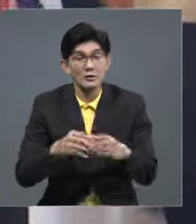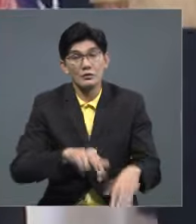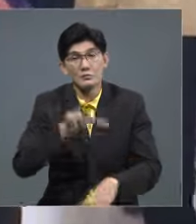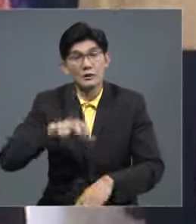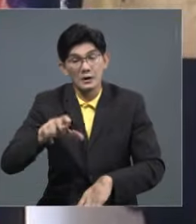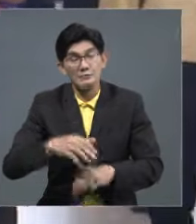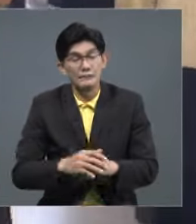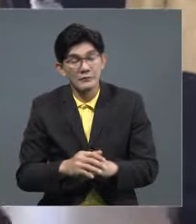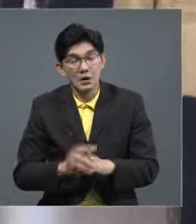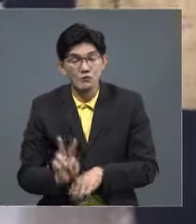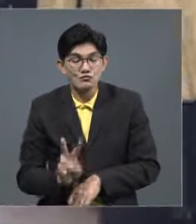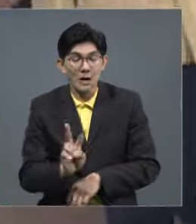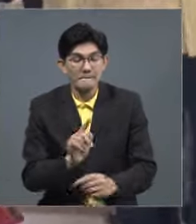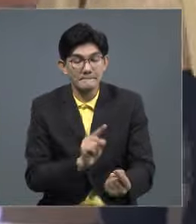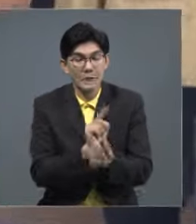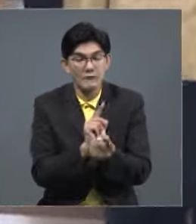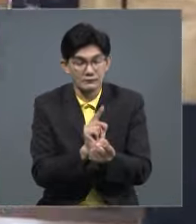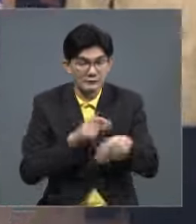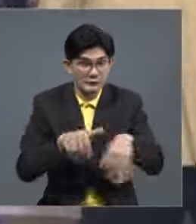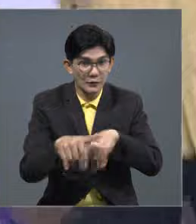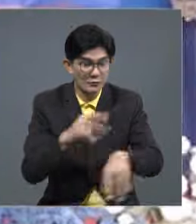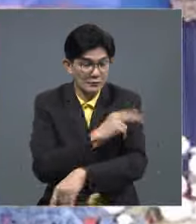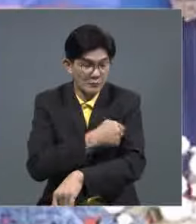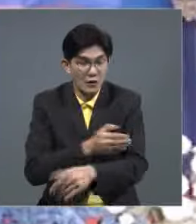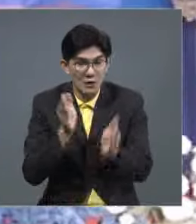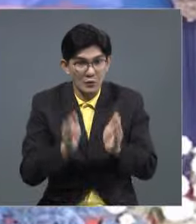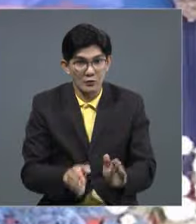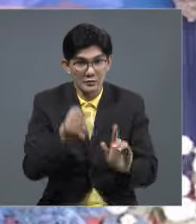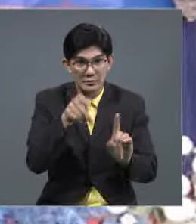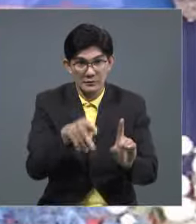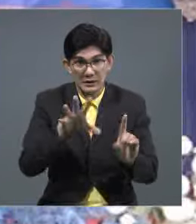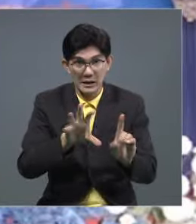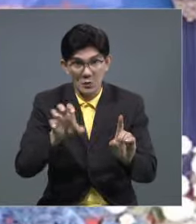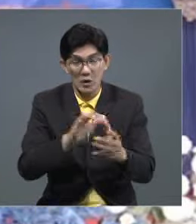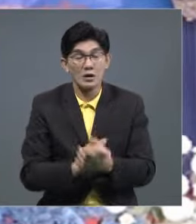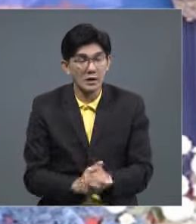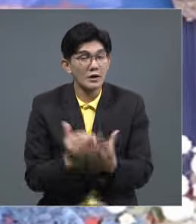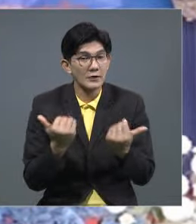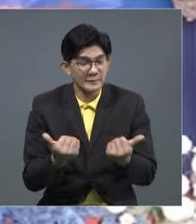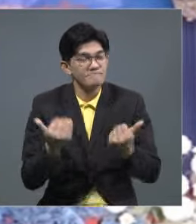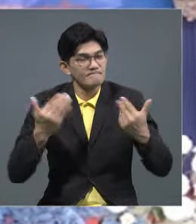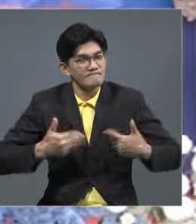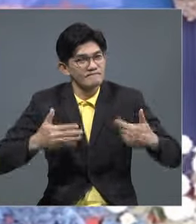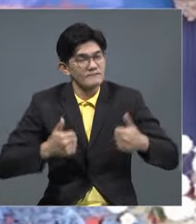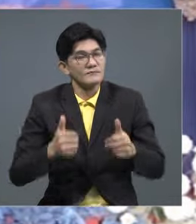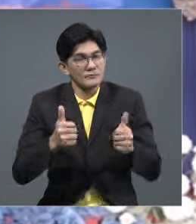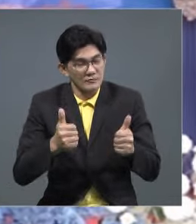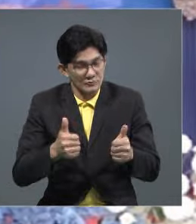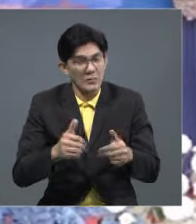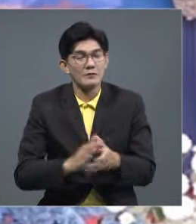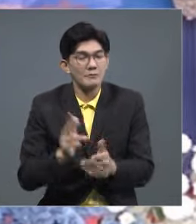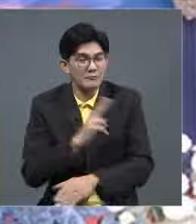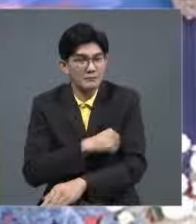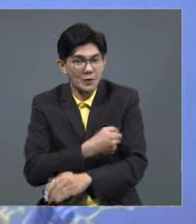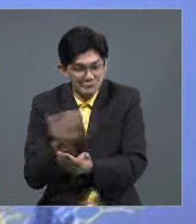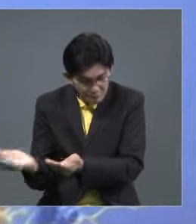างมาลงพบปะพี่น้องประชาชนอสม.กว่า 1,500 คนค่ะซึ่งบรรยากาศก็เป็นไปอย่างคึกคักนะคะพี่น้องอสม.สระแ